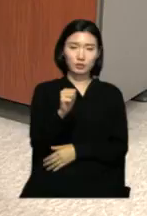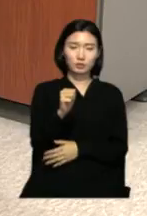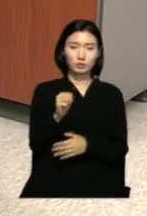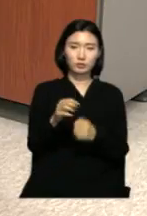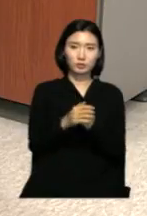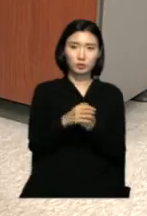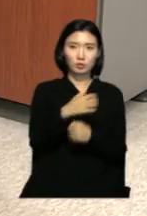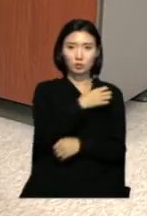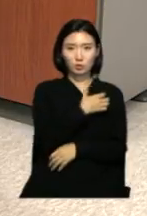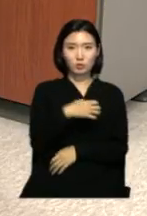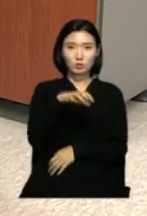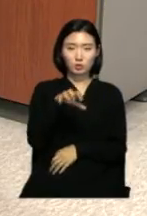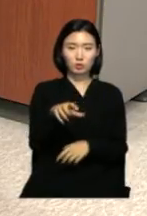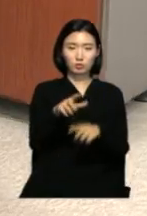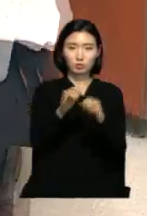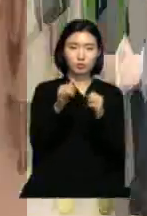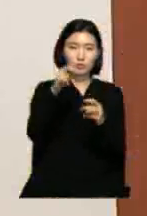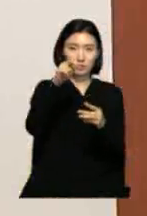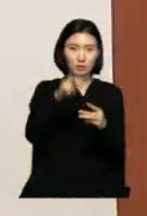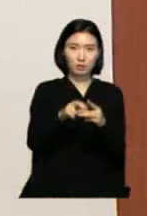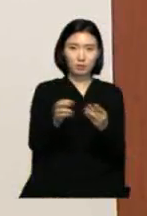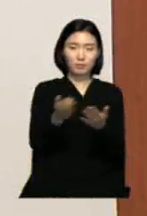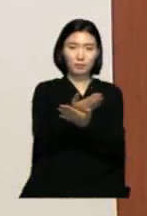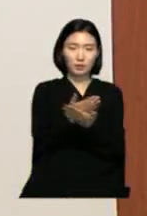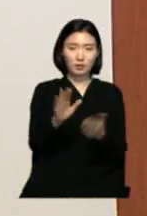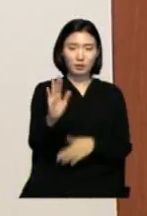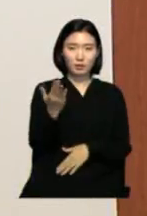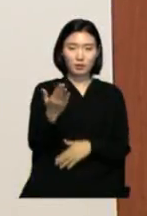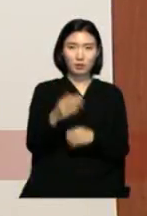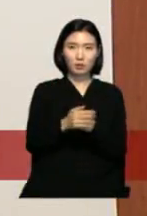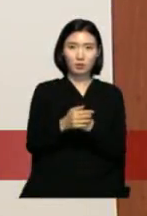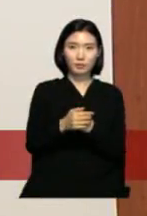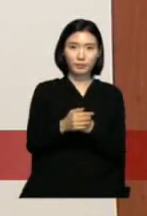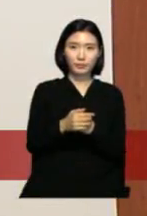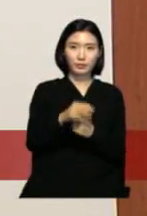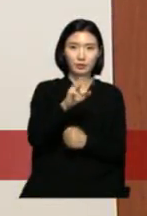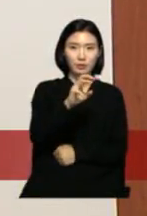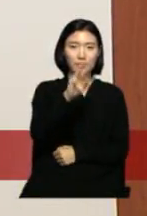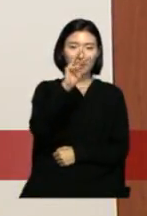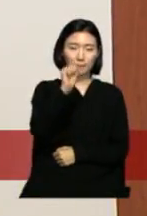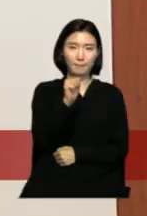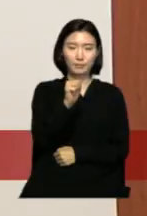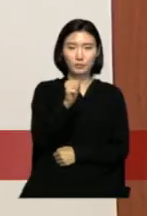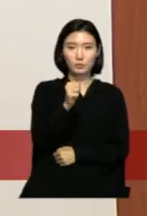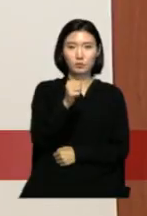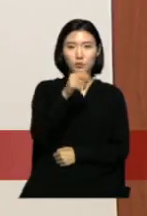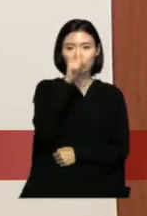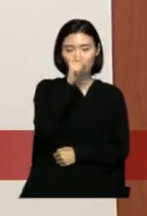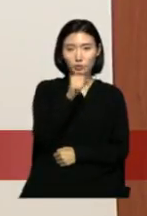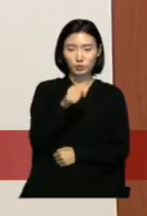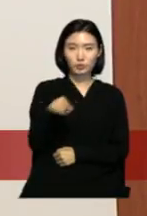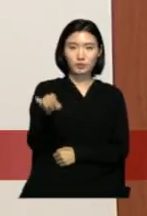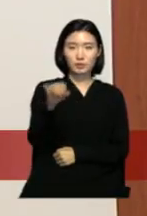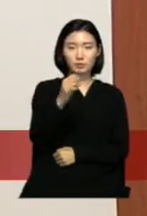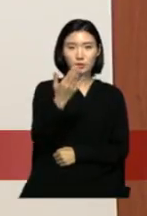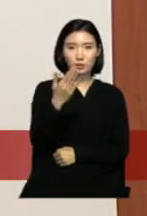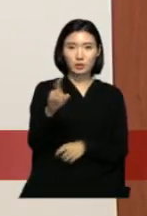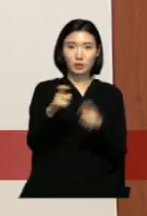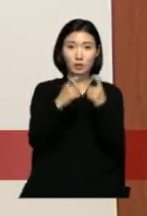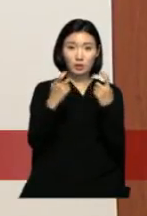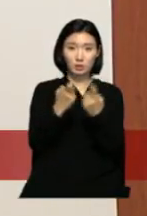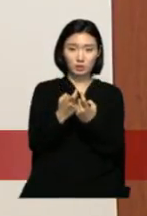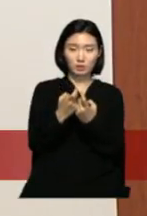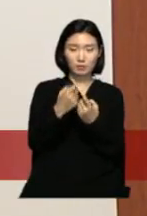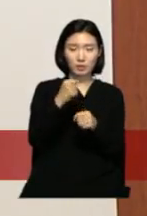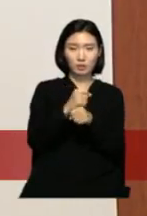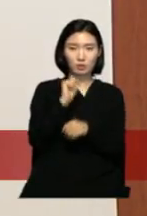동주민센터에서 무료로 배포됩니다. 유행 미생물이 참 좋은 건데 그것을 개개인이 발효하거나 이런 게 참